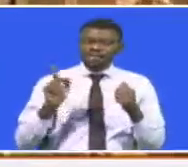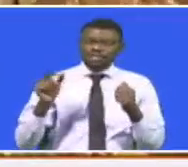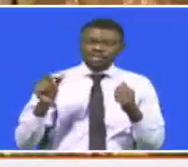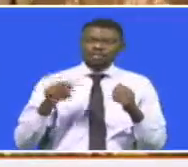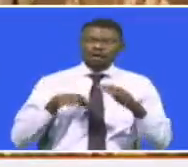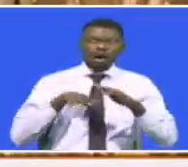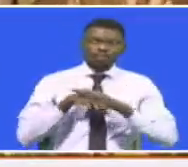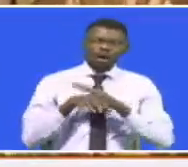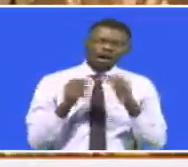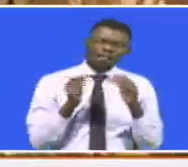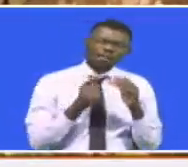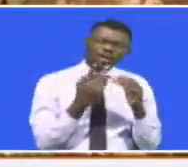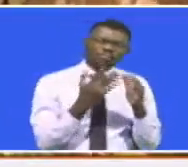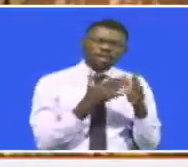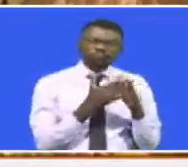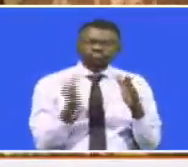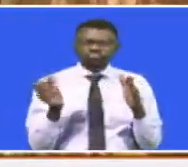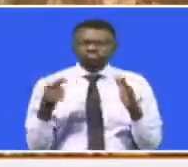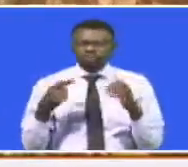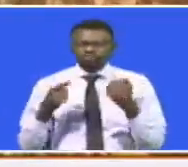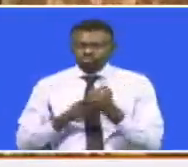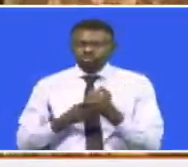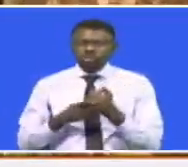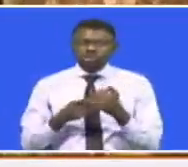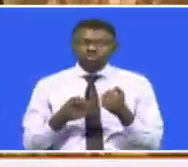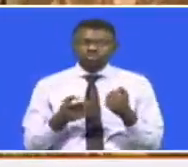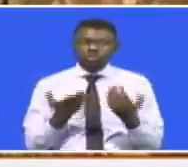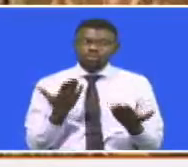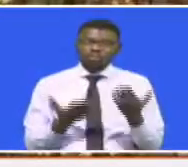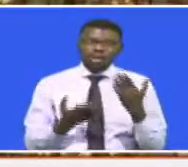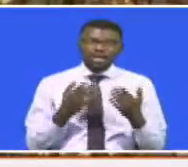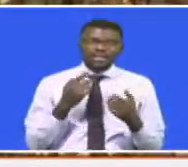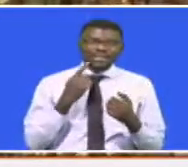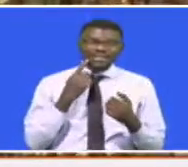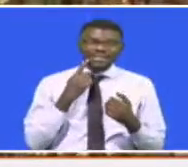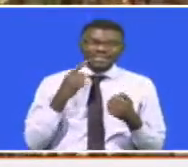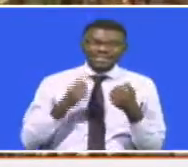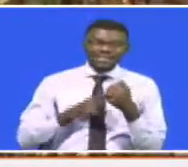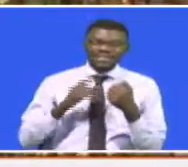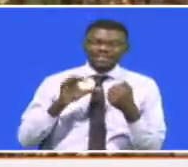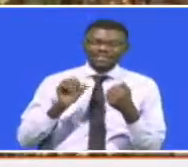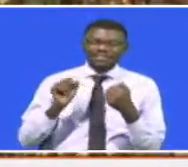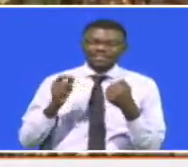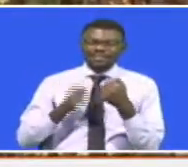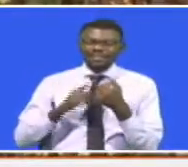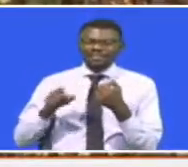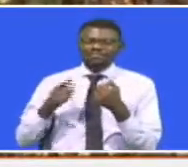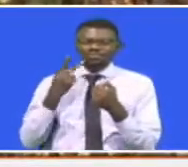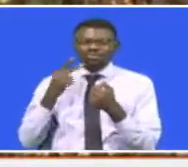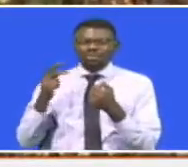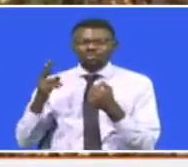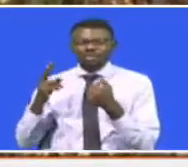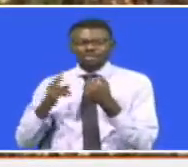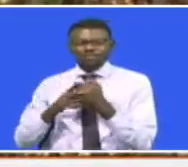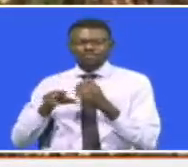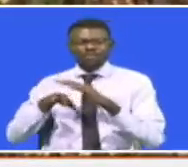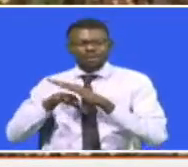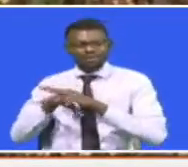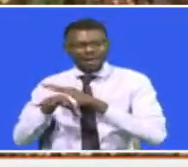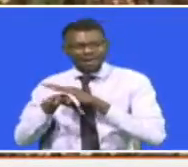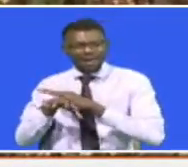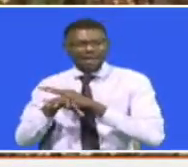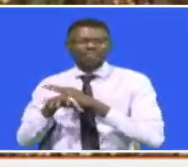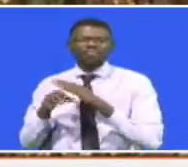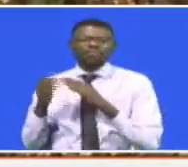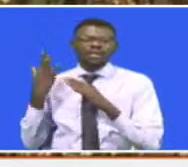period between April and June this year, compared to 656,227 bags of the grain in the second